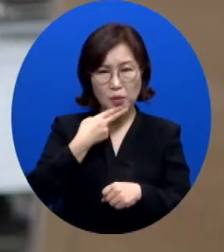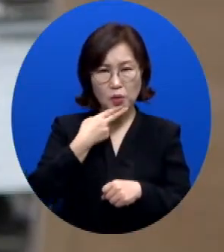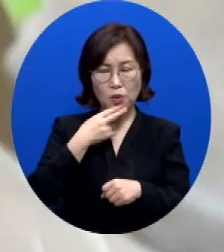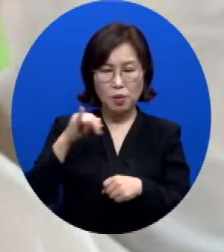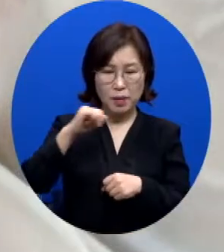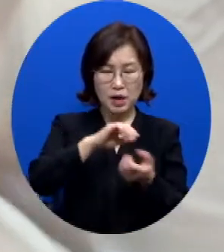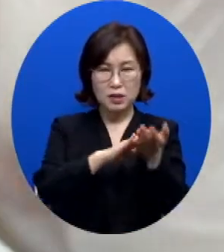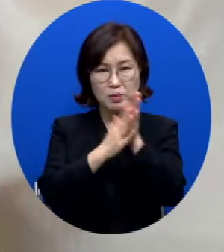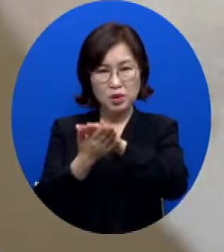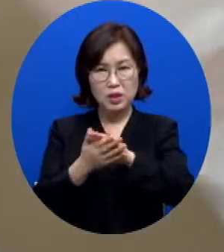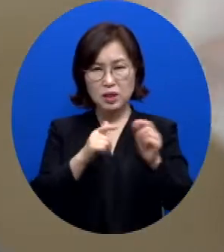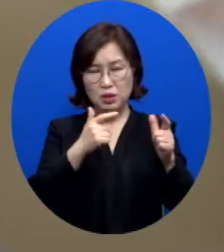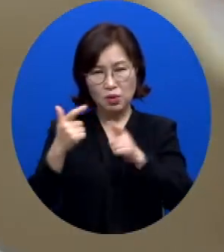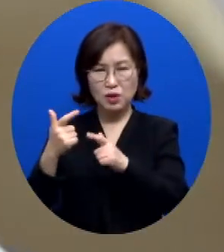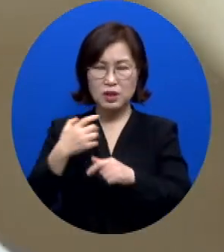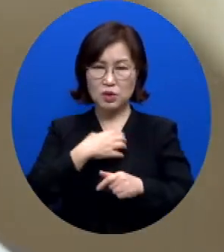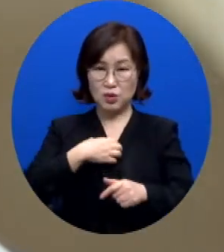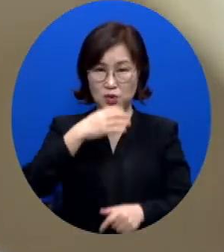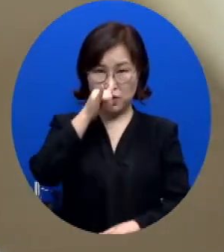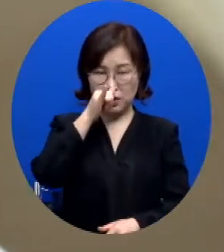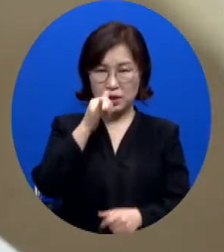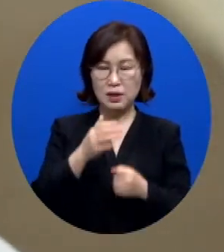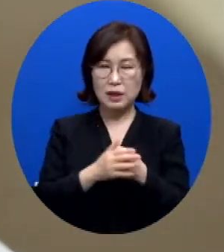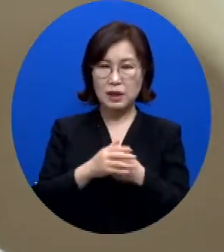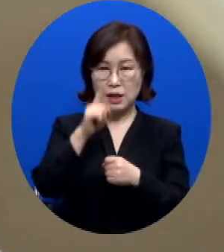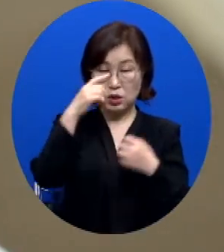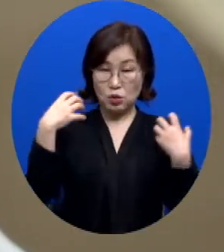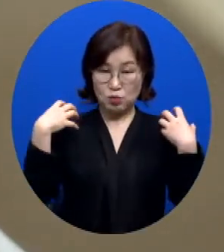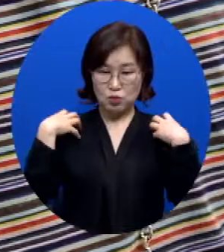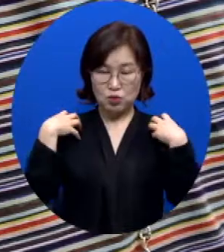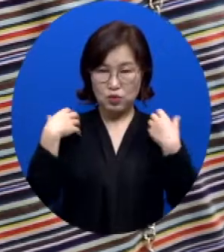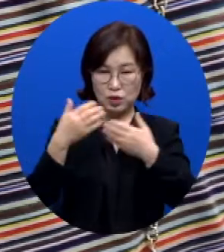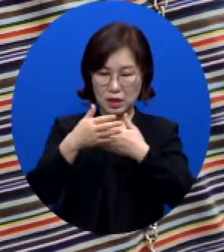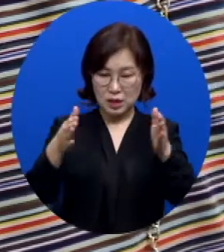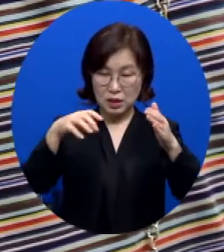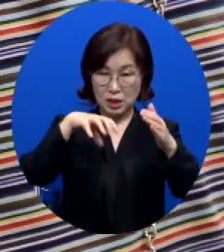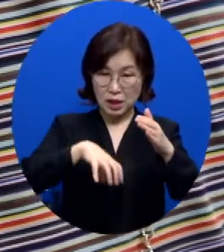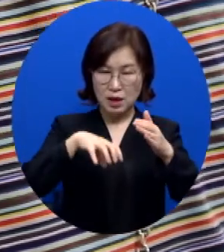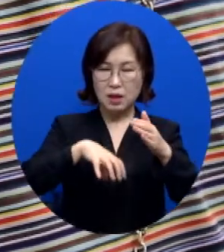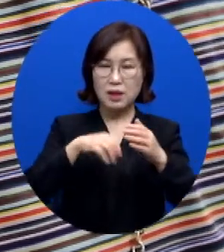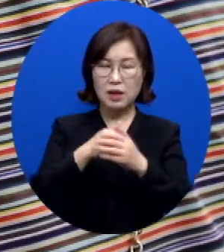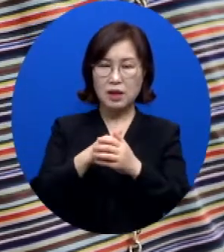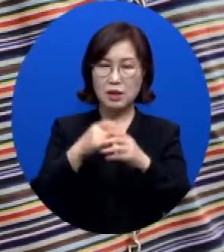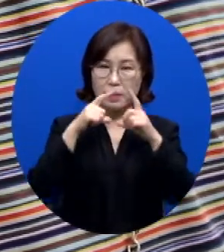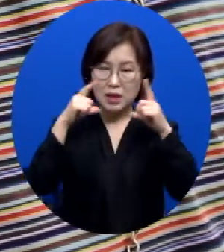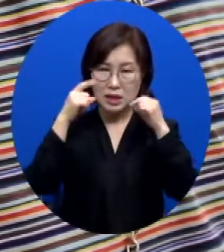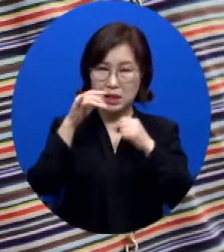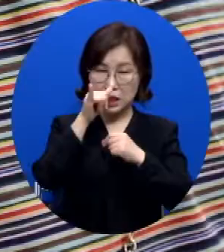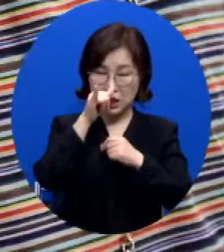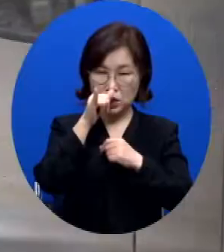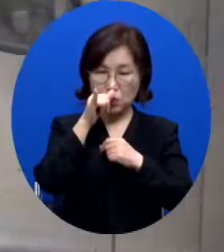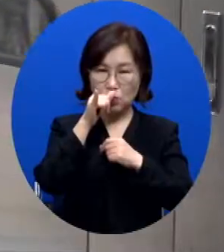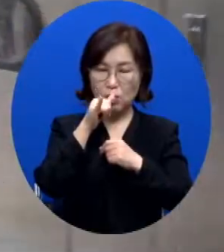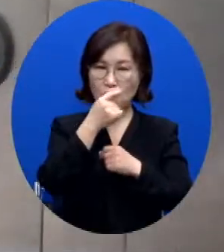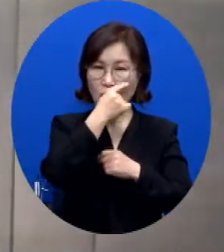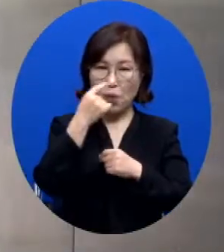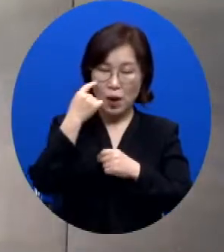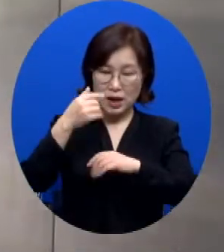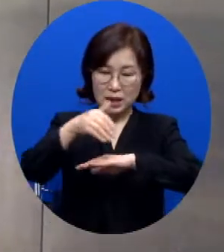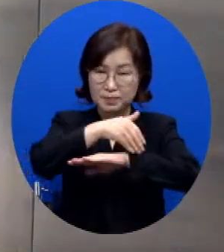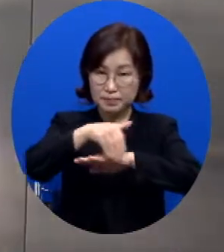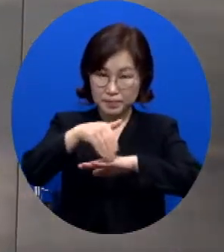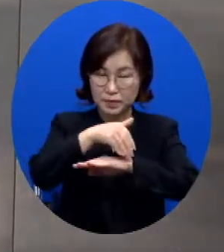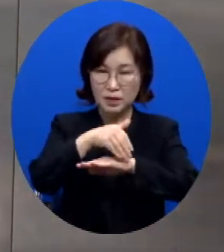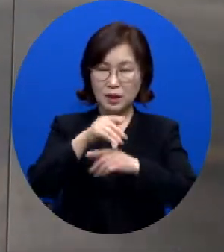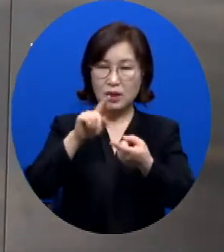출현 등의 우려가 있기 때문입니다. 정부는 실내 마스크 착용과 전자출입 명부, 안심콜 등 핵심 수칙을